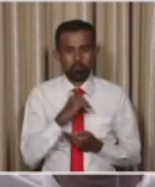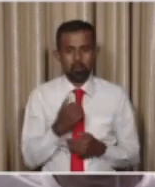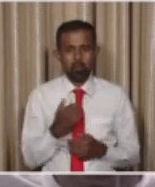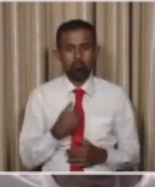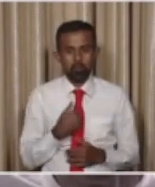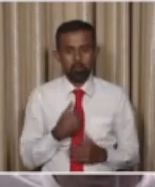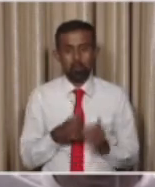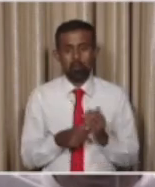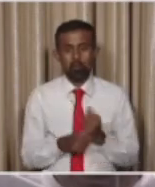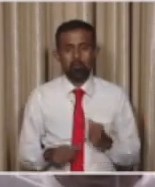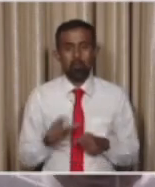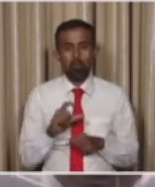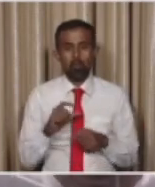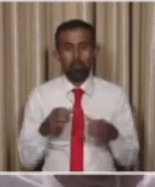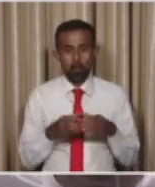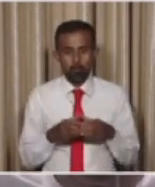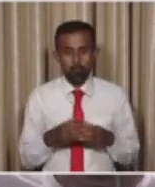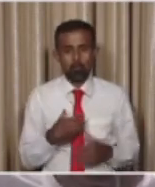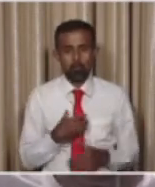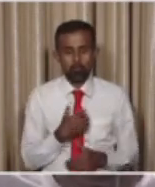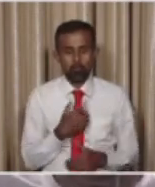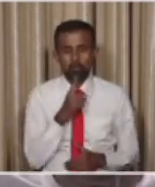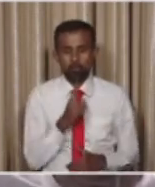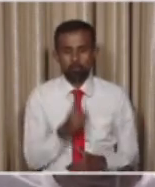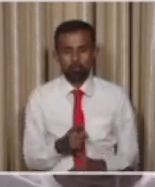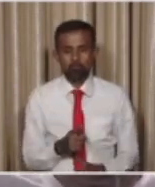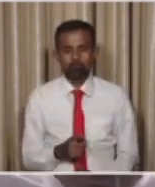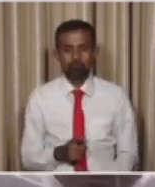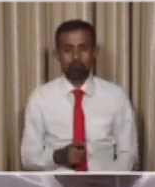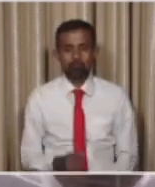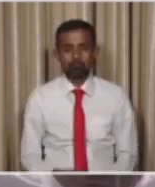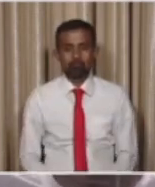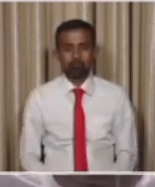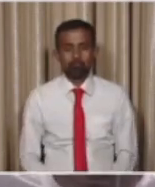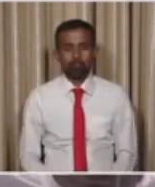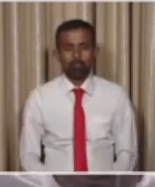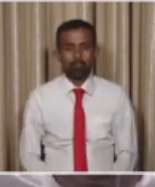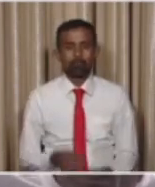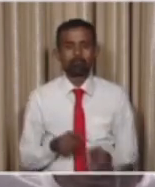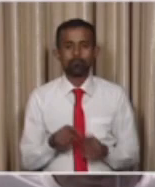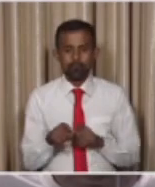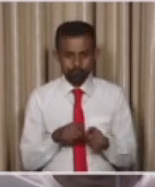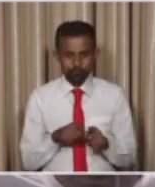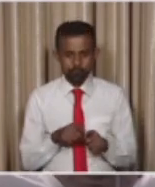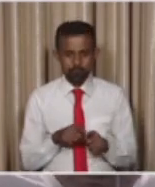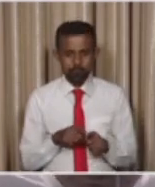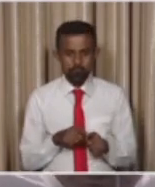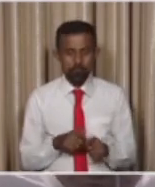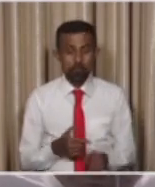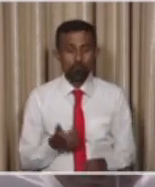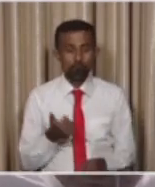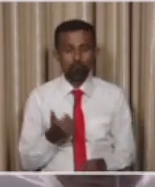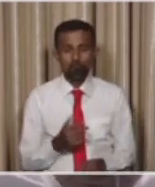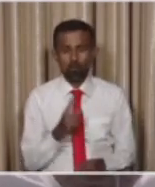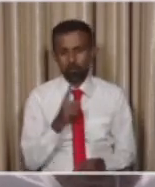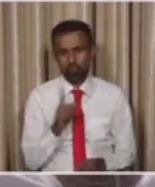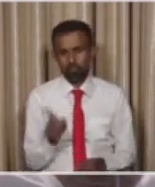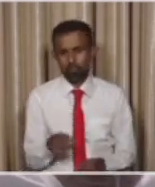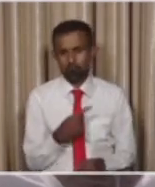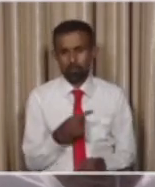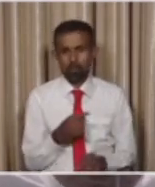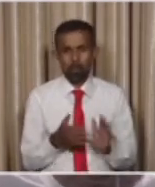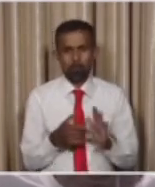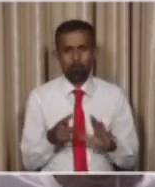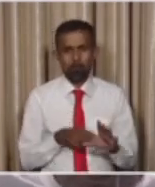නියෝජනය කරන ශ්‍රී ලංකා කොමියුනිස්ට් පක්ෂයේ සංවේගය පළ කරන්න මේක අවස්ථාවක් කරගන්නවා. ඒ සංවේග වගේම අද තවත් සුවිශේෂී දවසක් මැයි